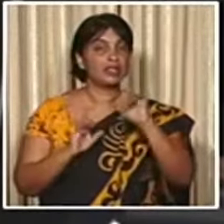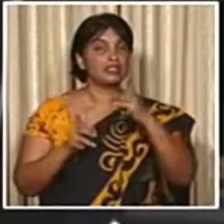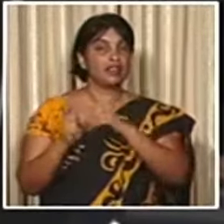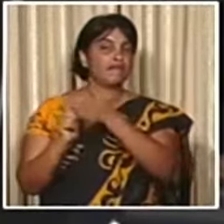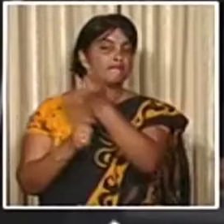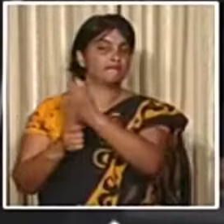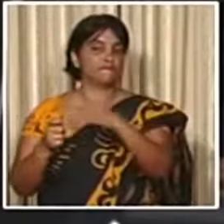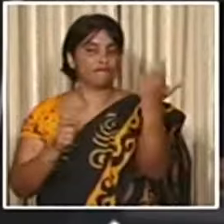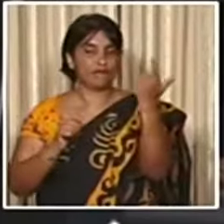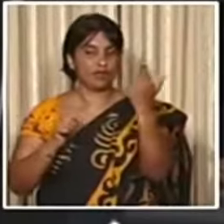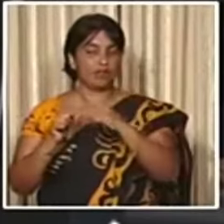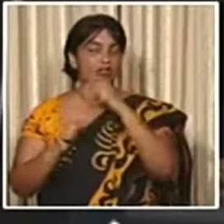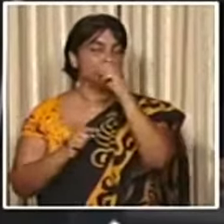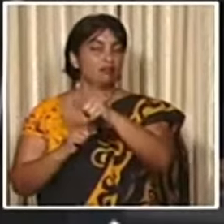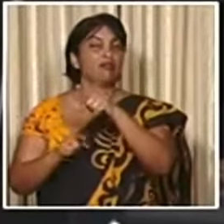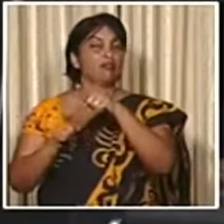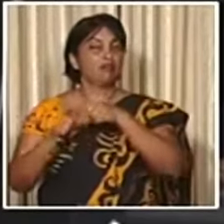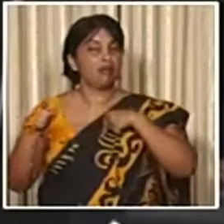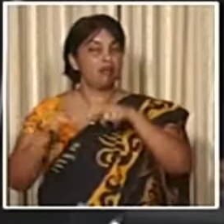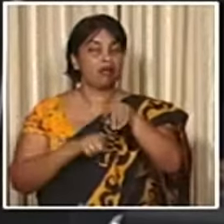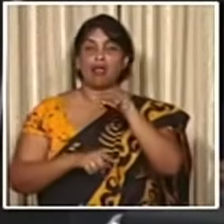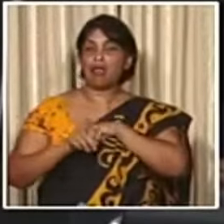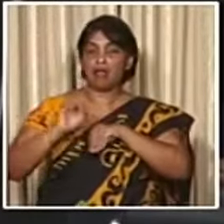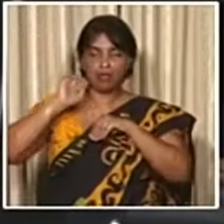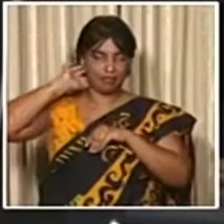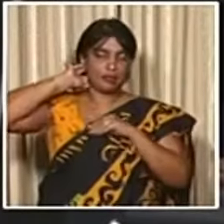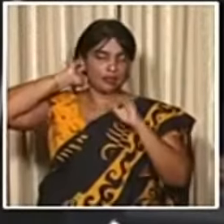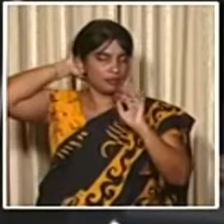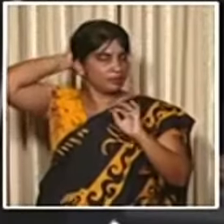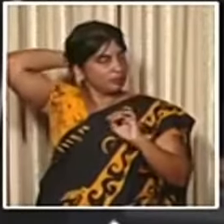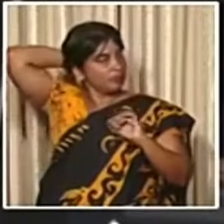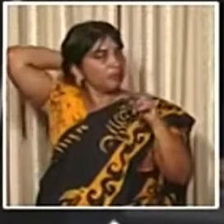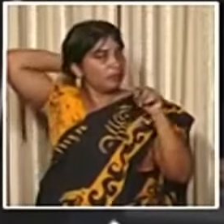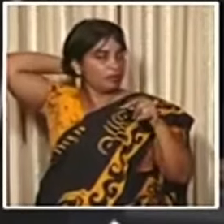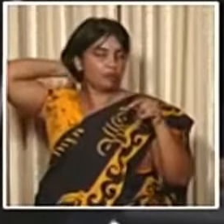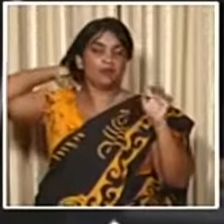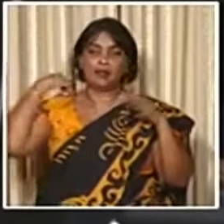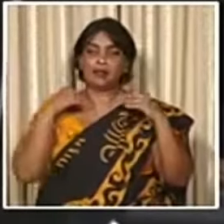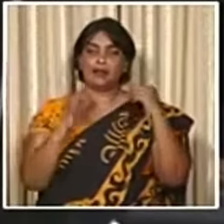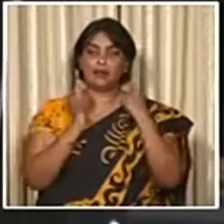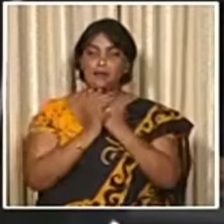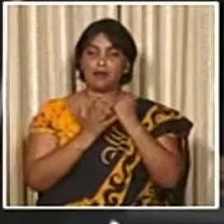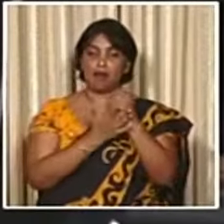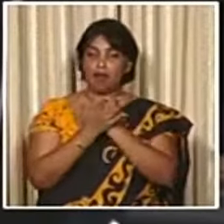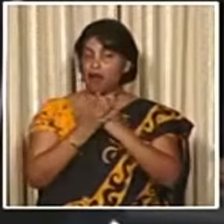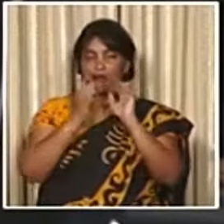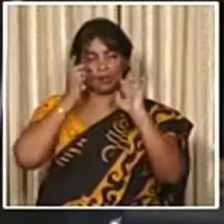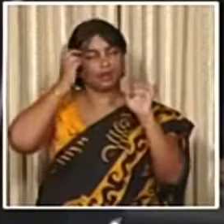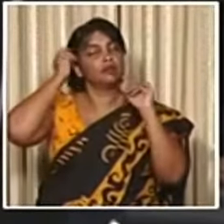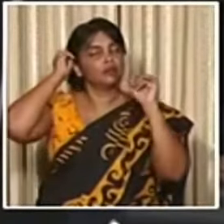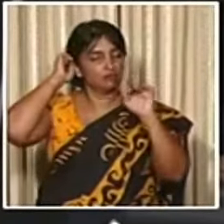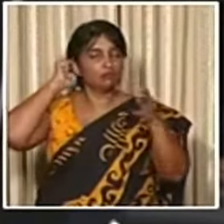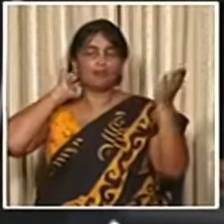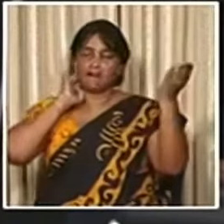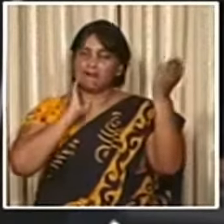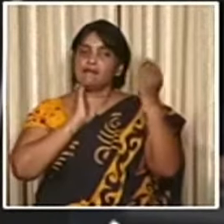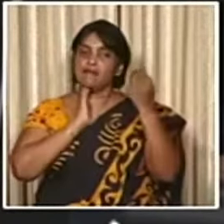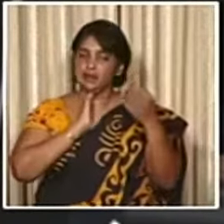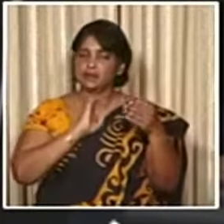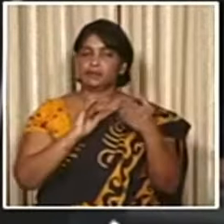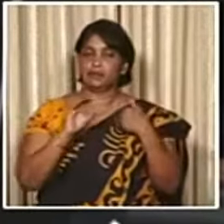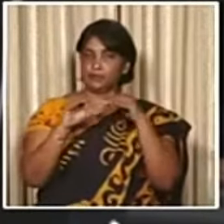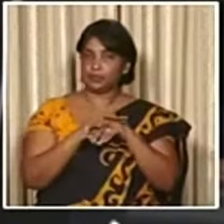තව කෙනෙකුට විකුණනවා. ඒ අතරමැද ලාභ ගන්න ක්‍රමයක් තියෙනවා. මම මේ කියන්නේ මේ බැංකුව ඔක්කොම කරනවයි කියලා නෙවෙයි. එහෙම අවස්ථාවල්